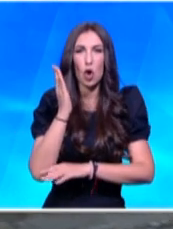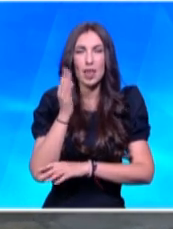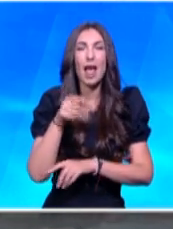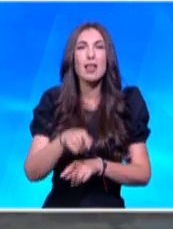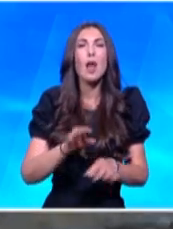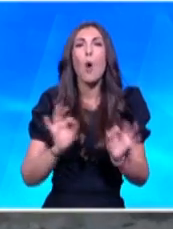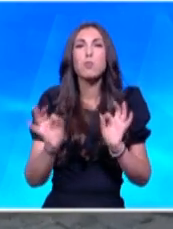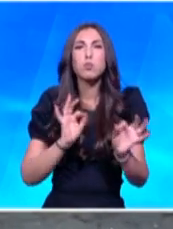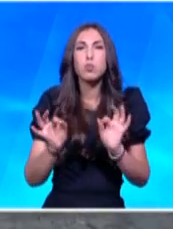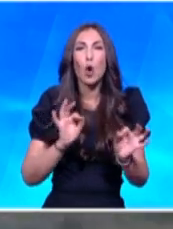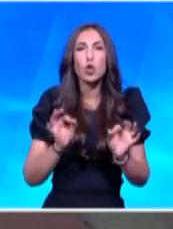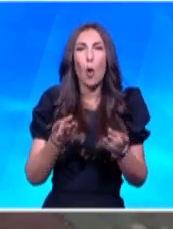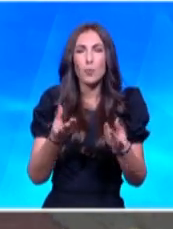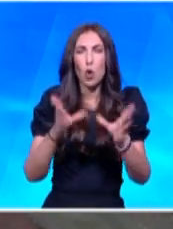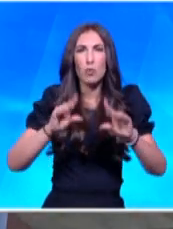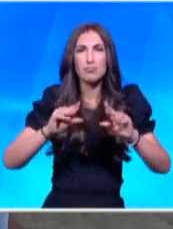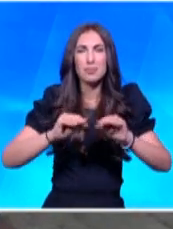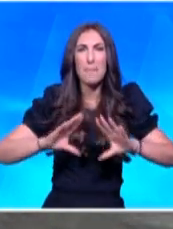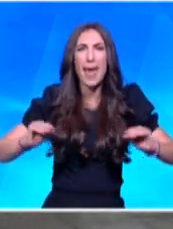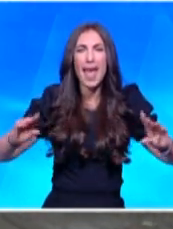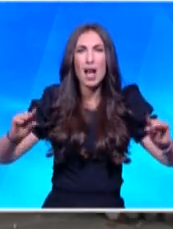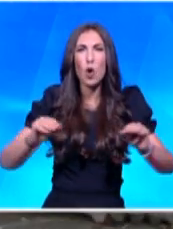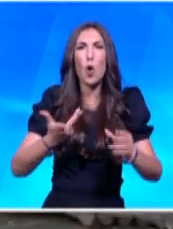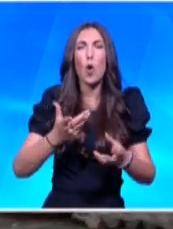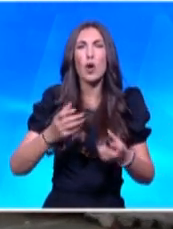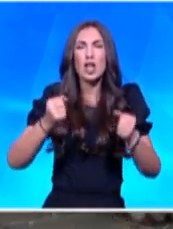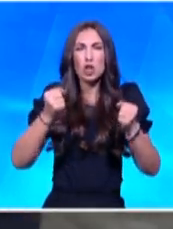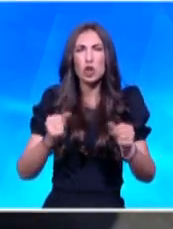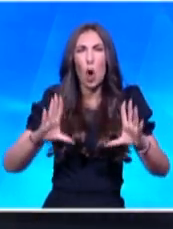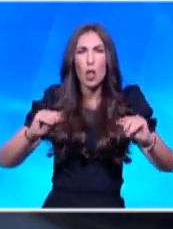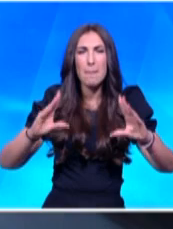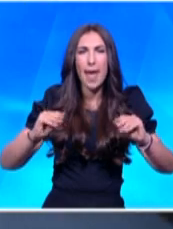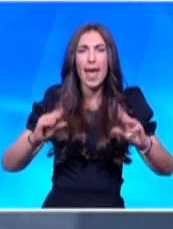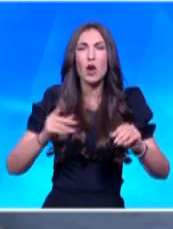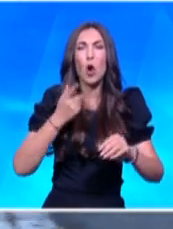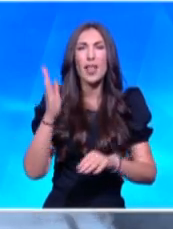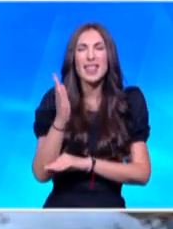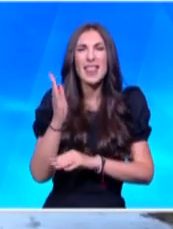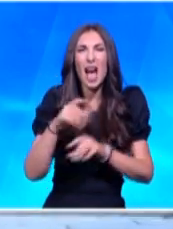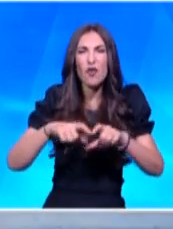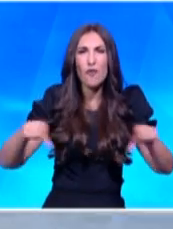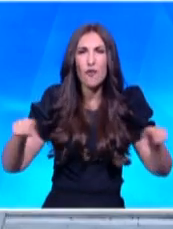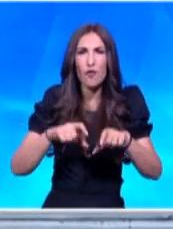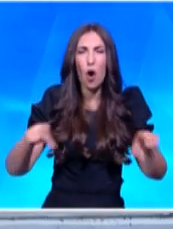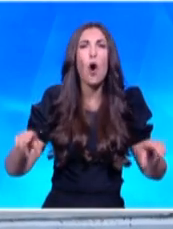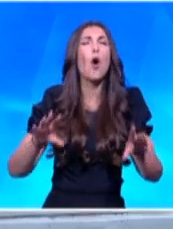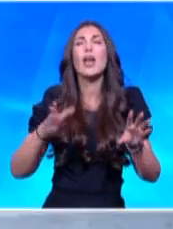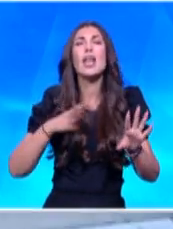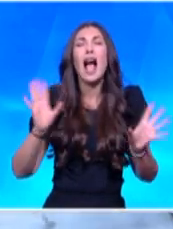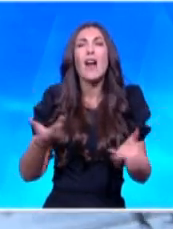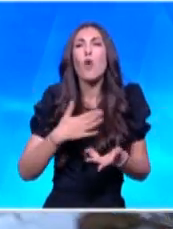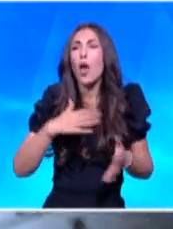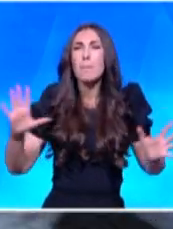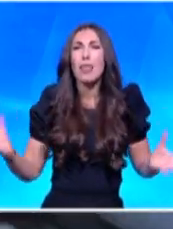подобни шалтета, с различни барбарони, с дъски и с каквото общо взето имаше